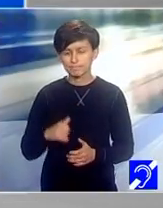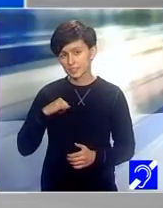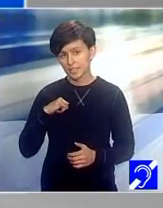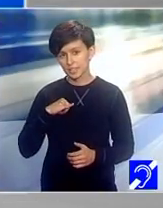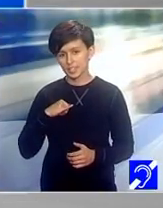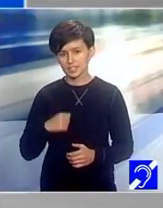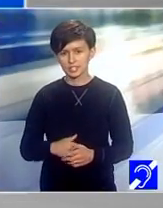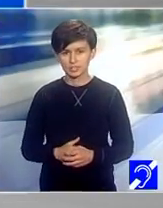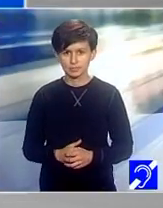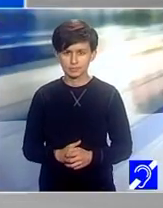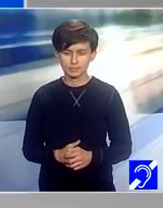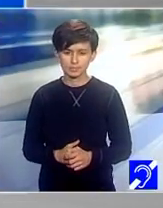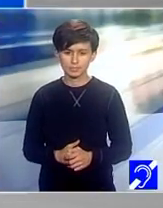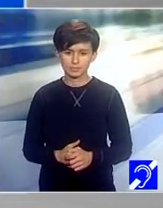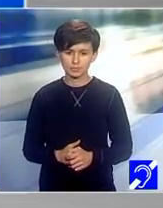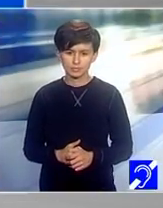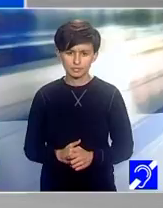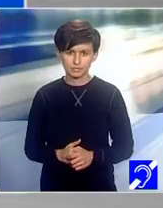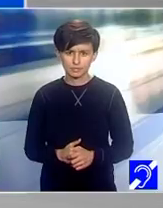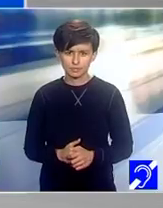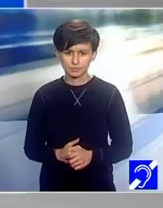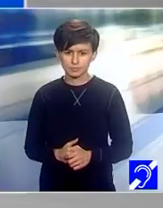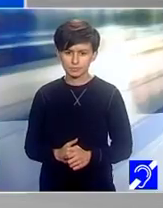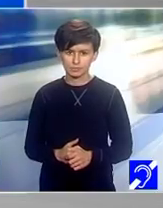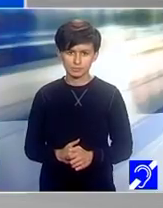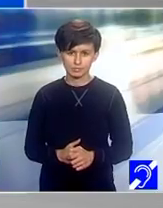Interesant acest punct de vedere. Domnule viceprimar,